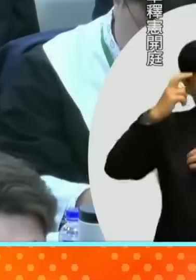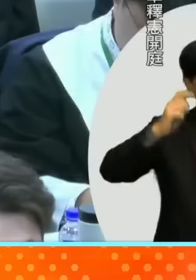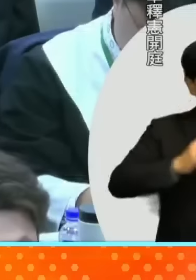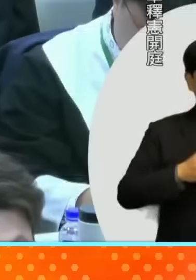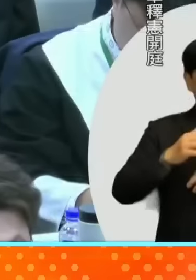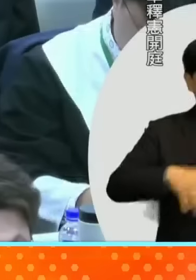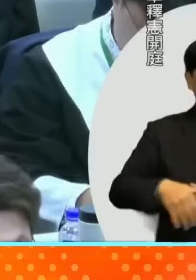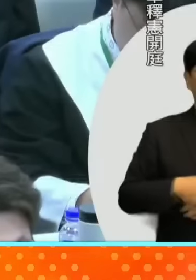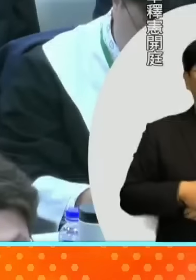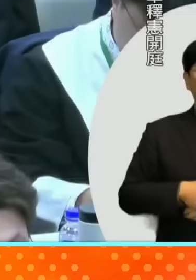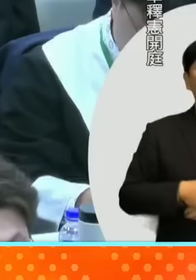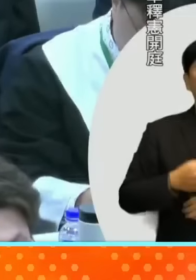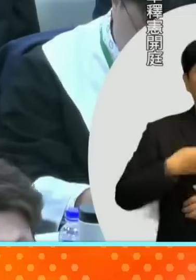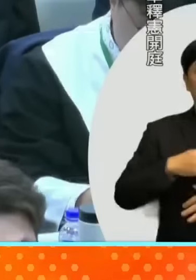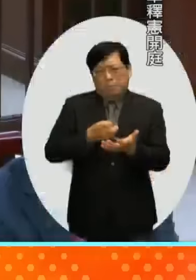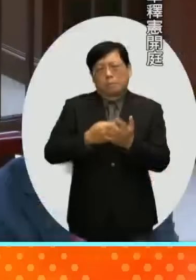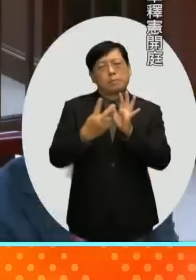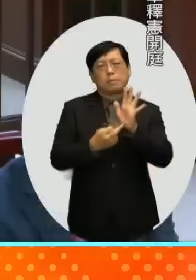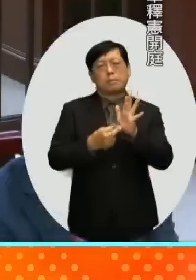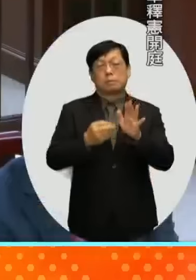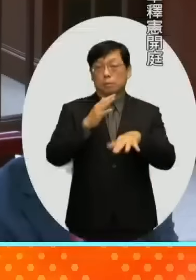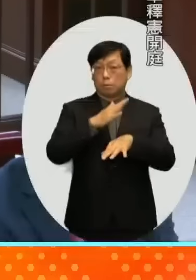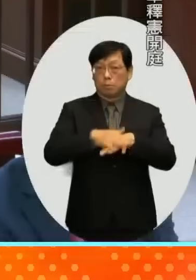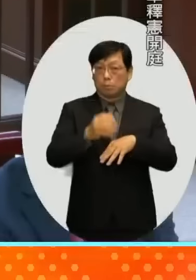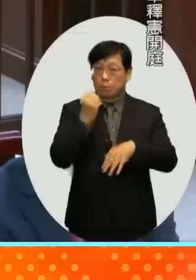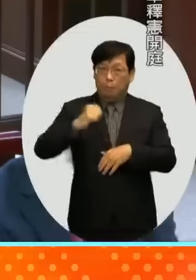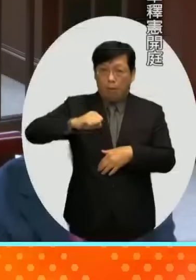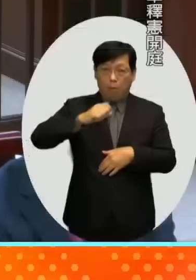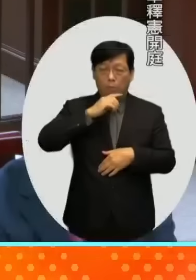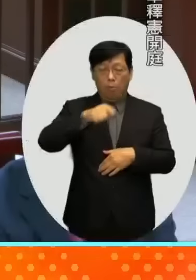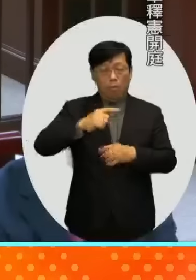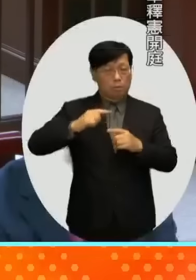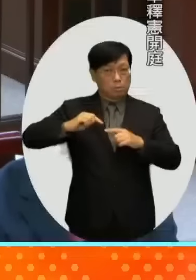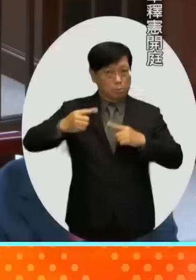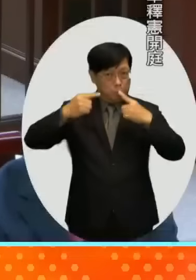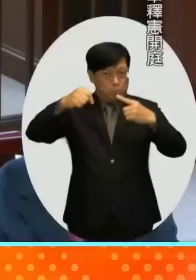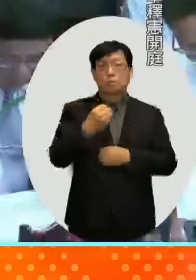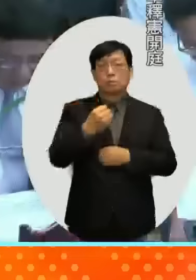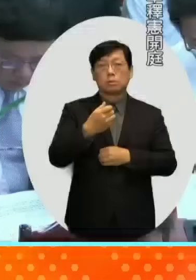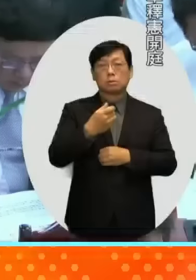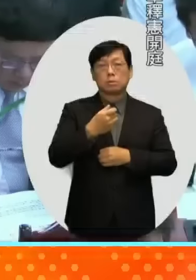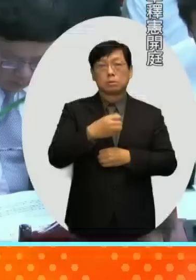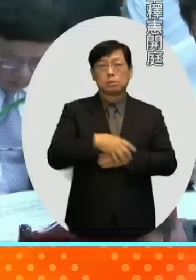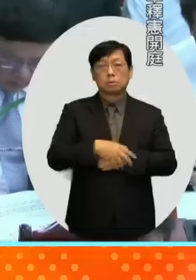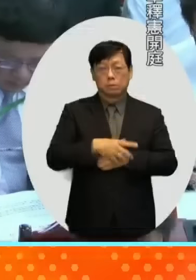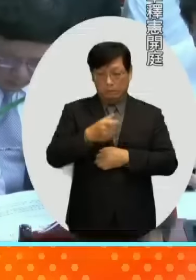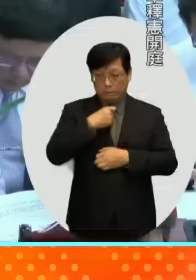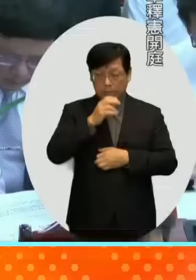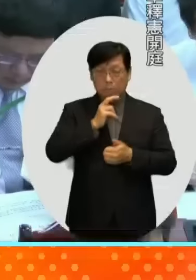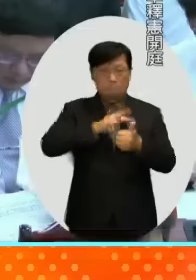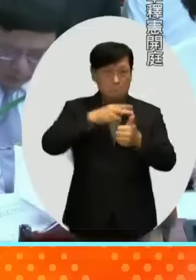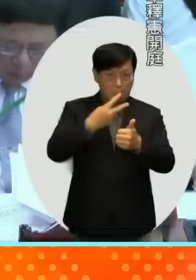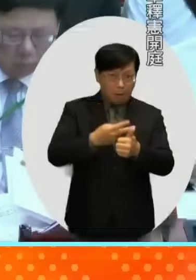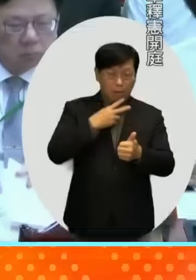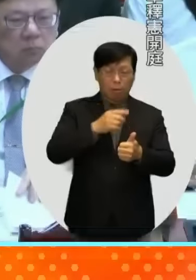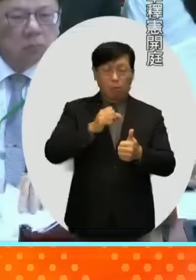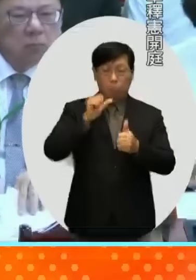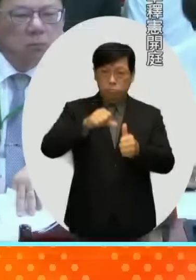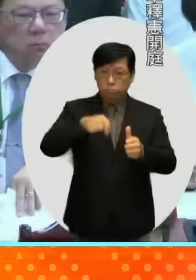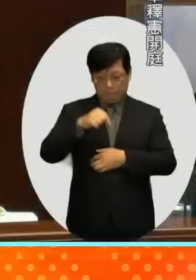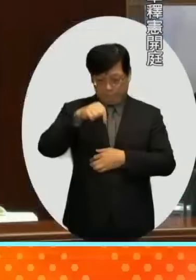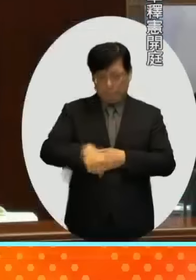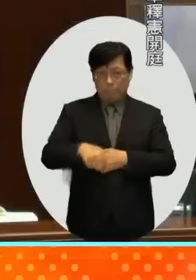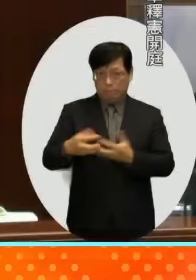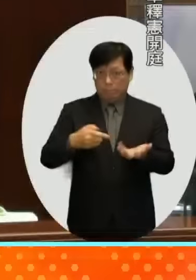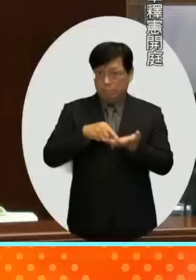从1993年开始，立法院的结构差距就不是很大，一直到上一次那个差距拉到很大